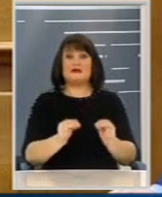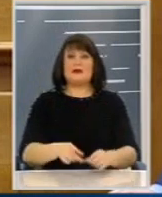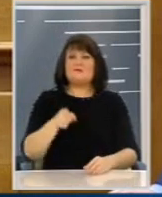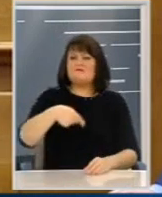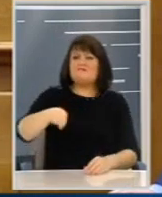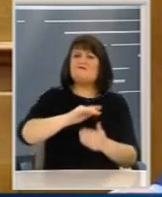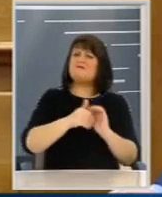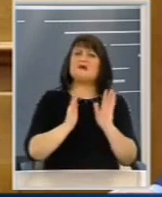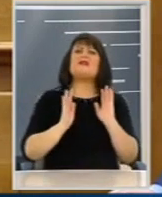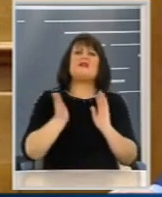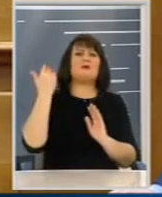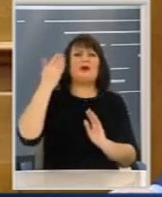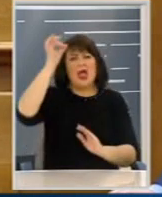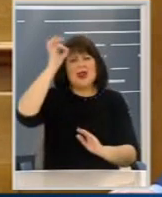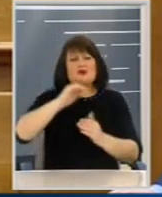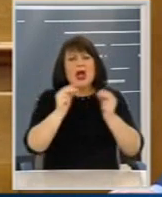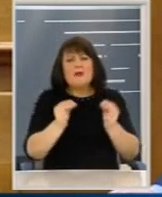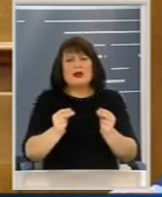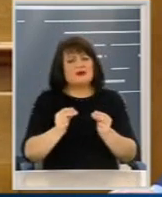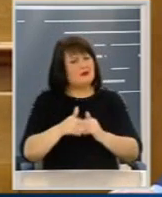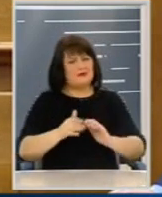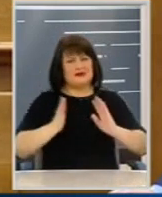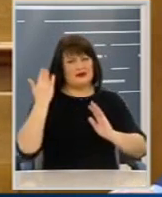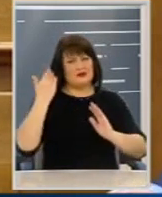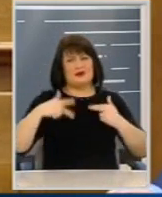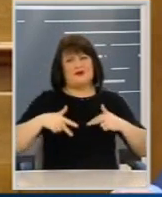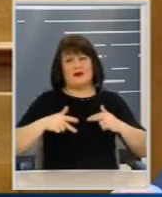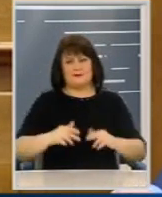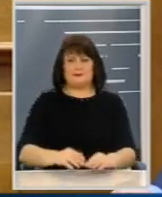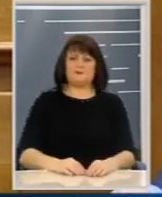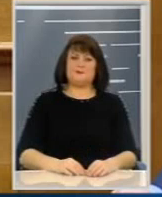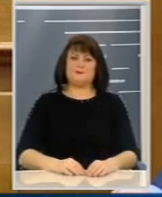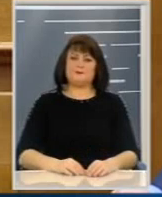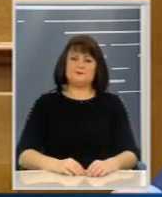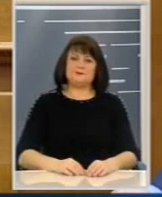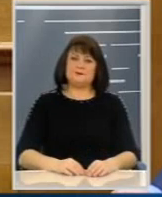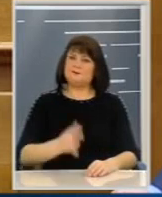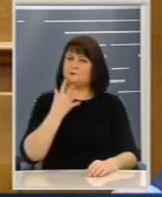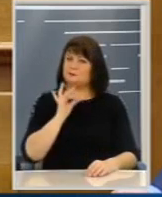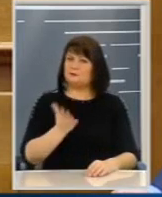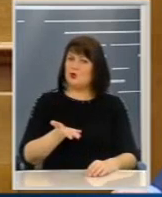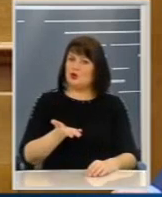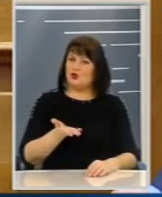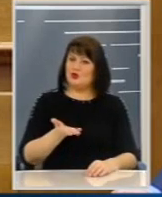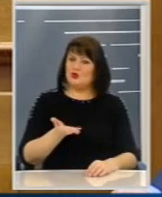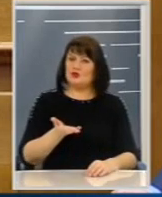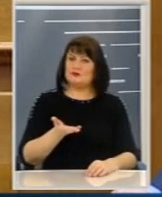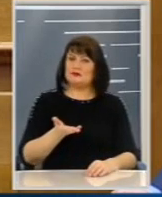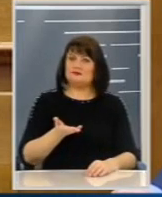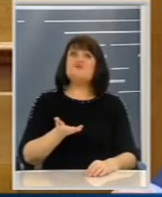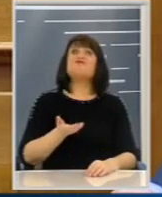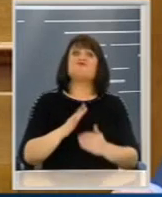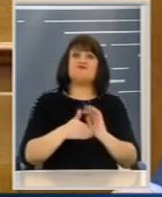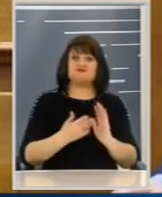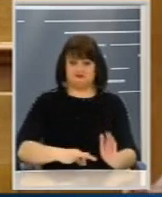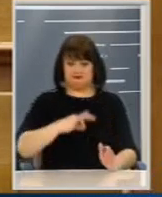σας ενδιέφερε και πολύ όσο ήσασταν στην κυβέρνηση. Και δεν σας ενδιέφερε να διαφυλάξετε το κύρος